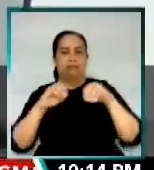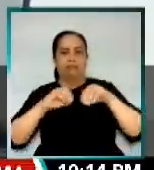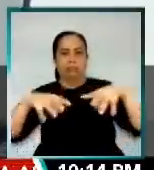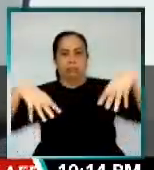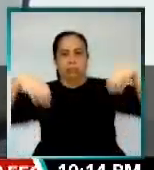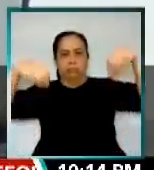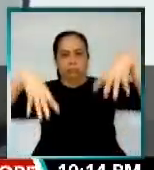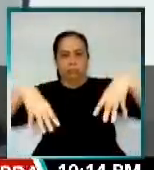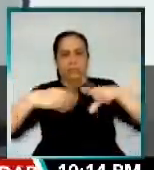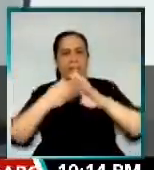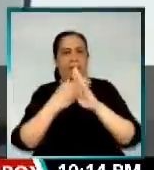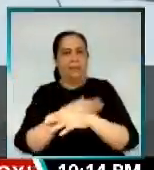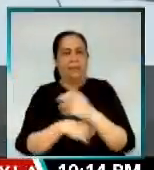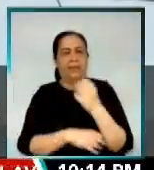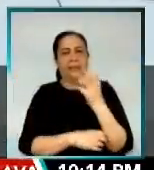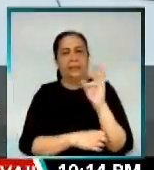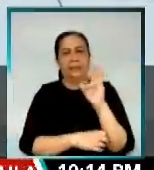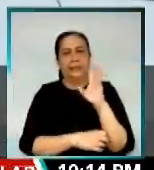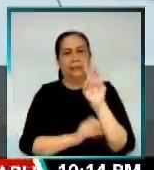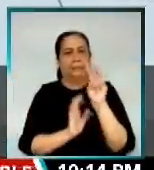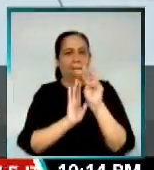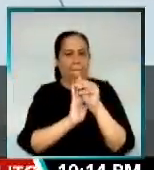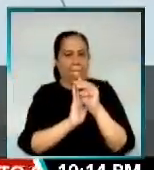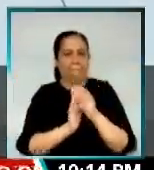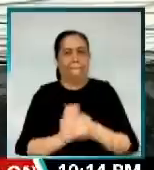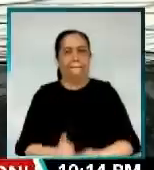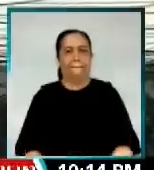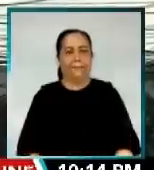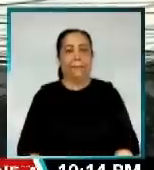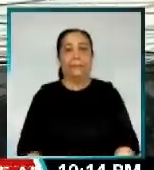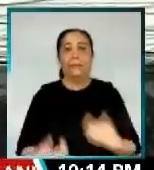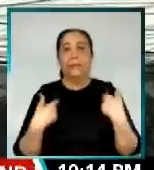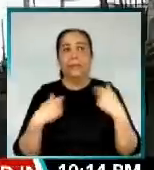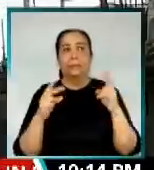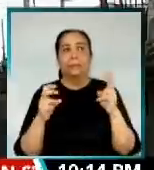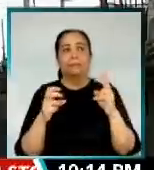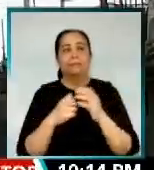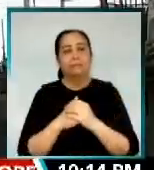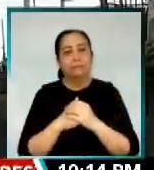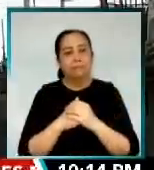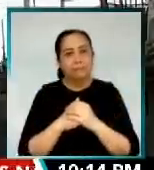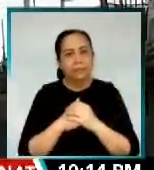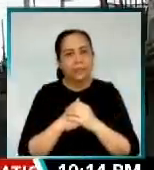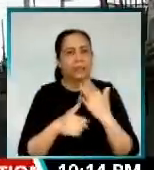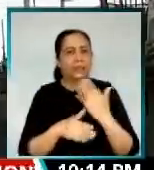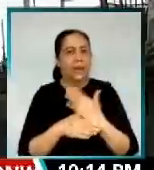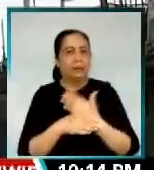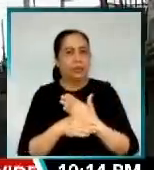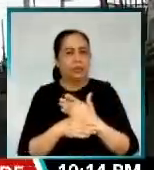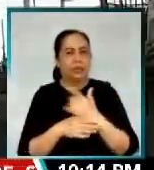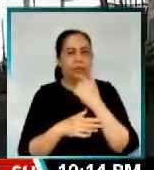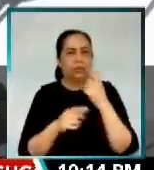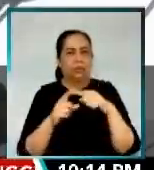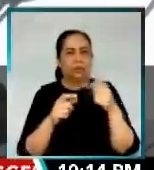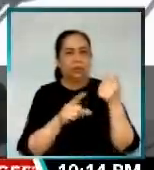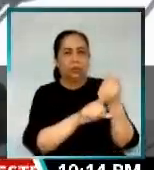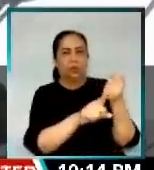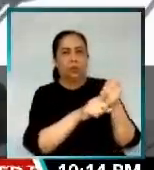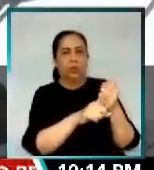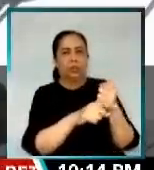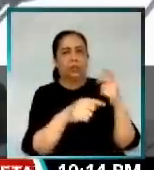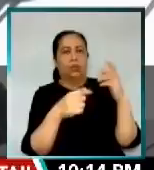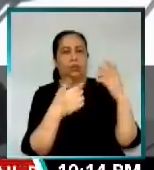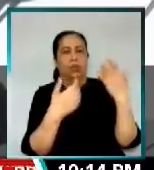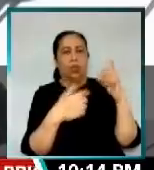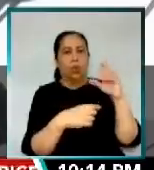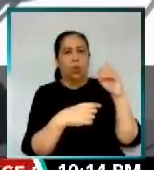ang 16 na minuto. Nagkaroon ng tinatawag na interruption brought about by an automatic load trapping